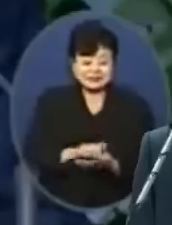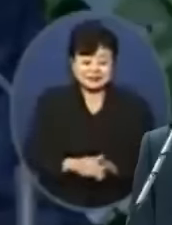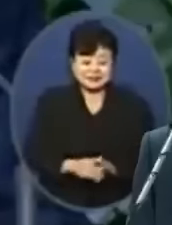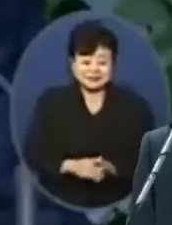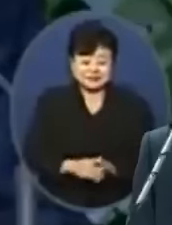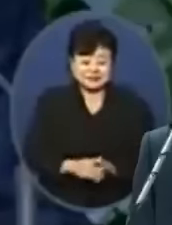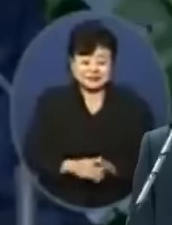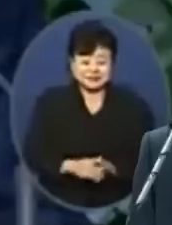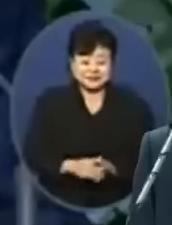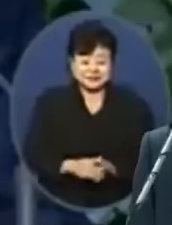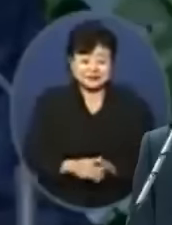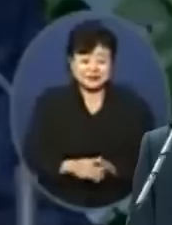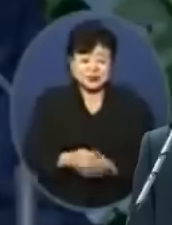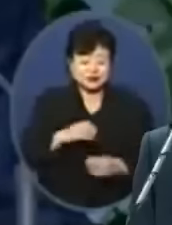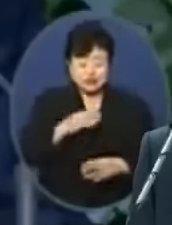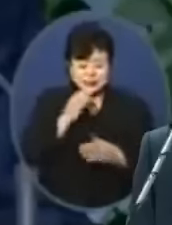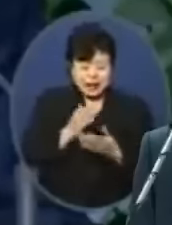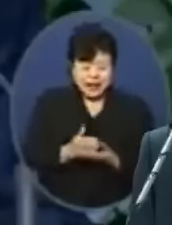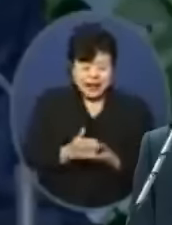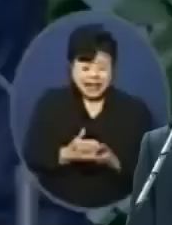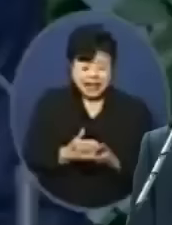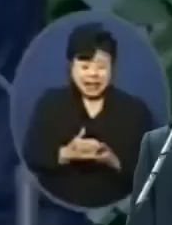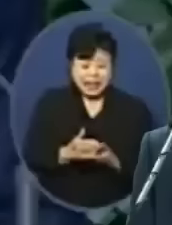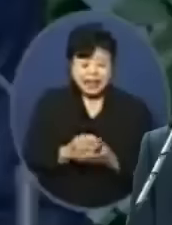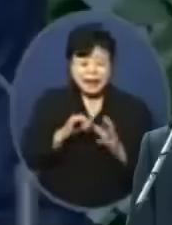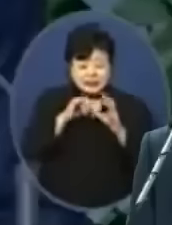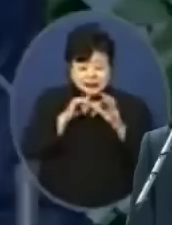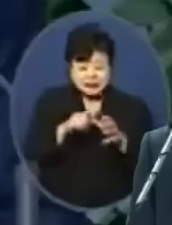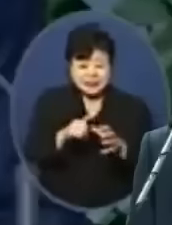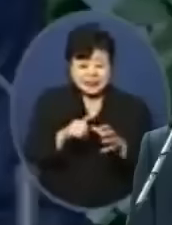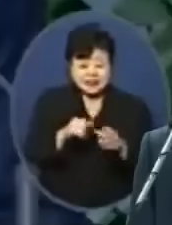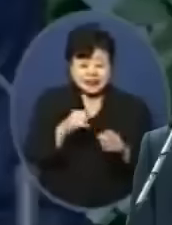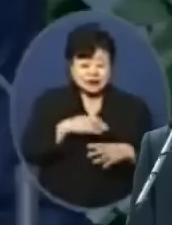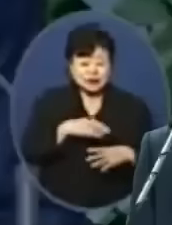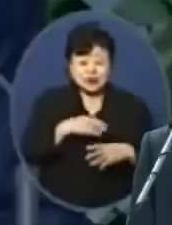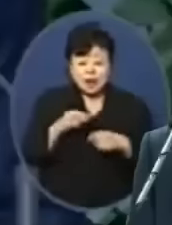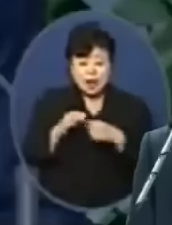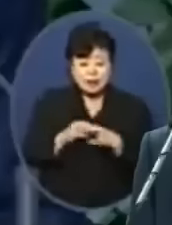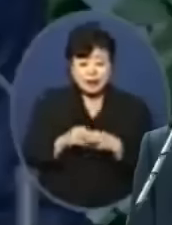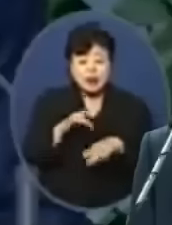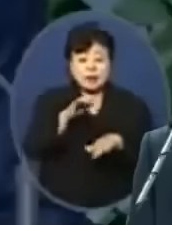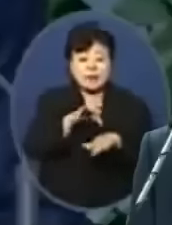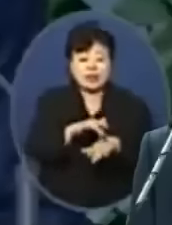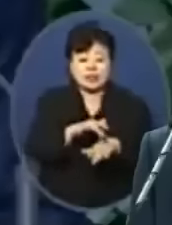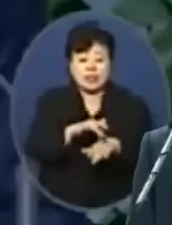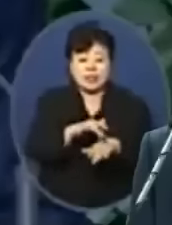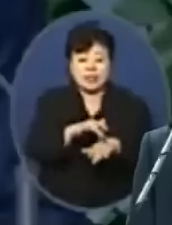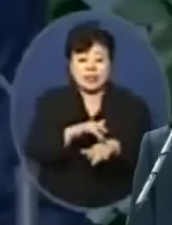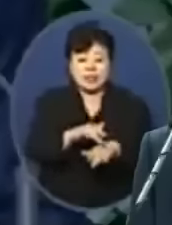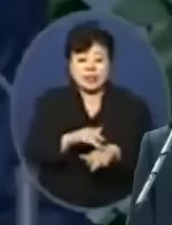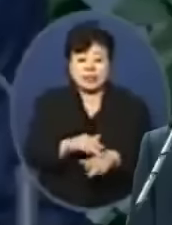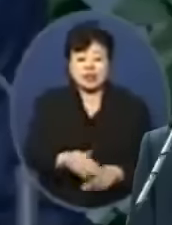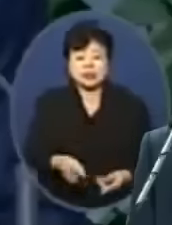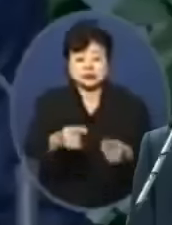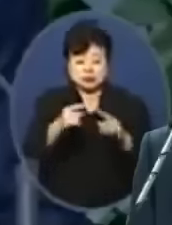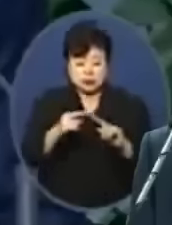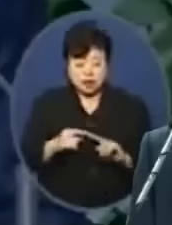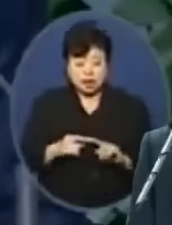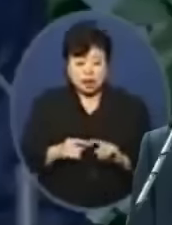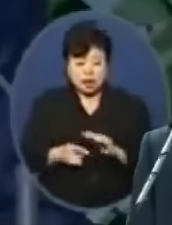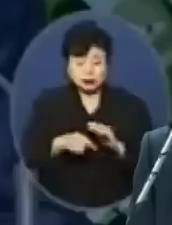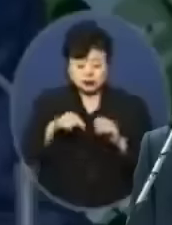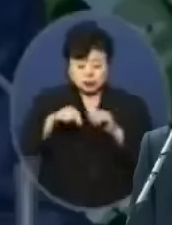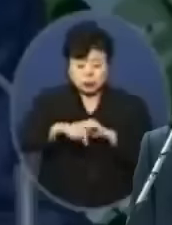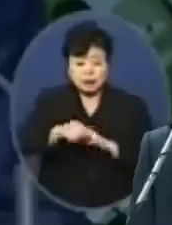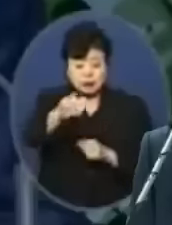아무도 두려워하지 말라고 말한 것입니다. 우리 이 세상에 두려워하면 마귀가 쳐들어와서 도적질하고